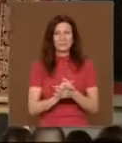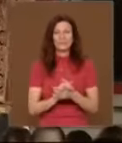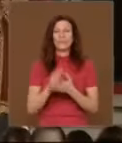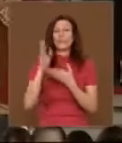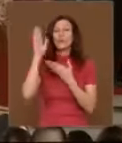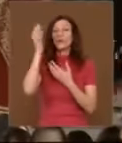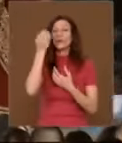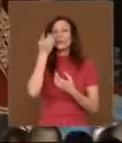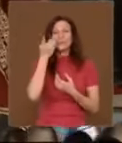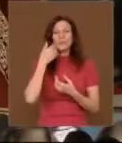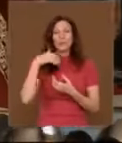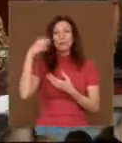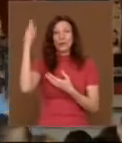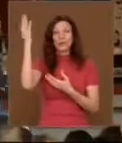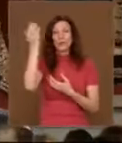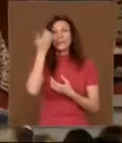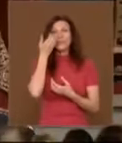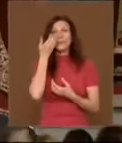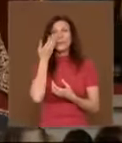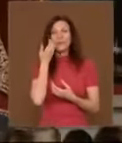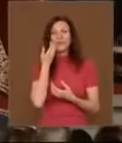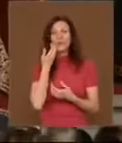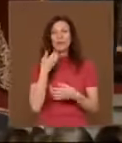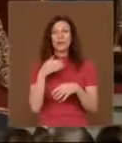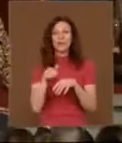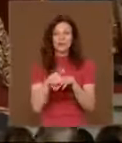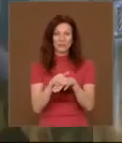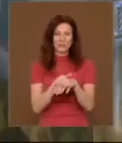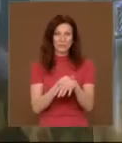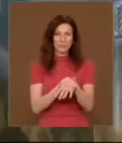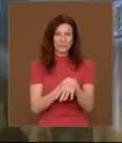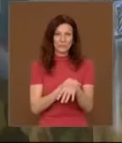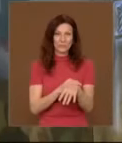Господи помилуй, Господи помилуй, Господи